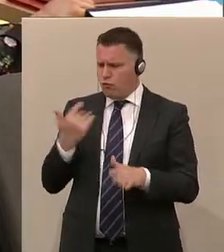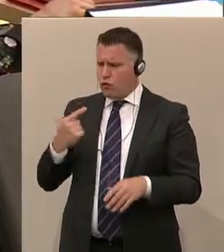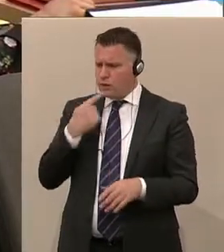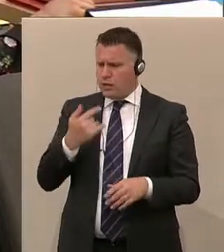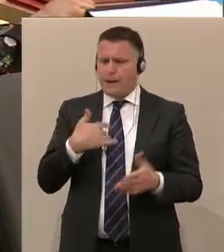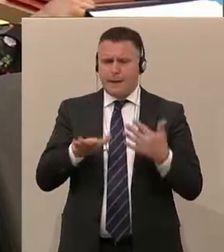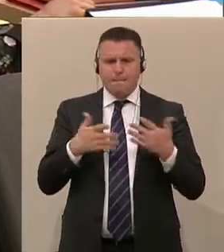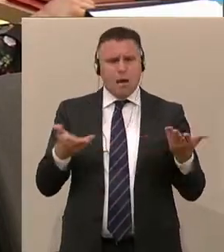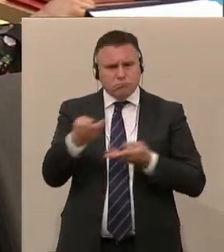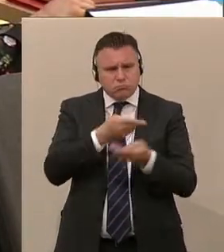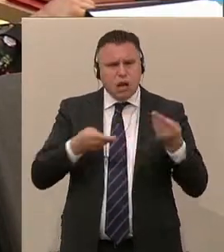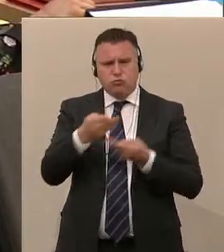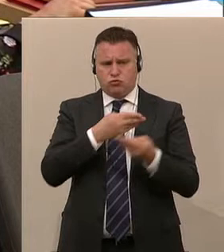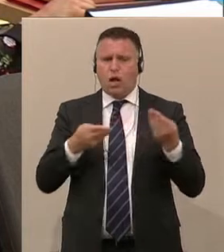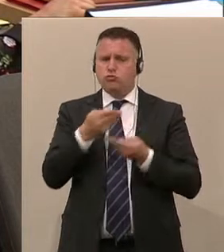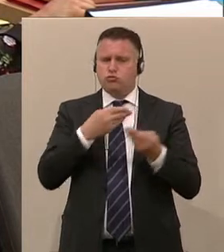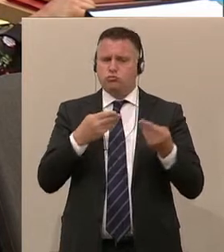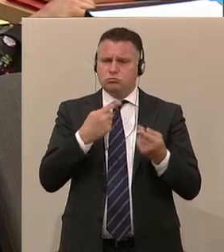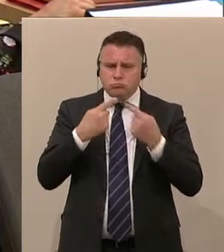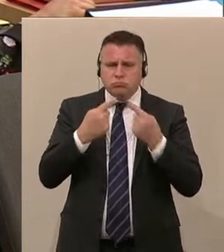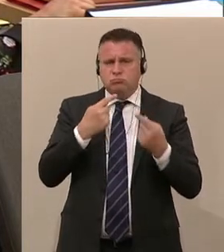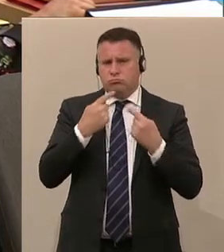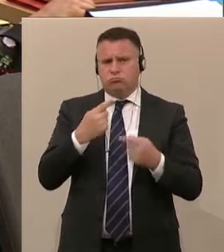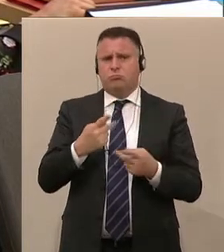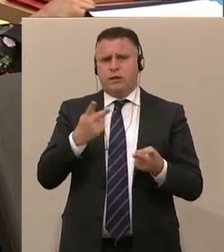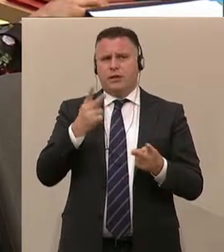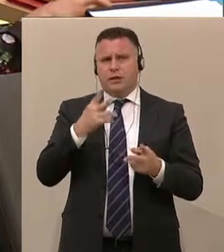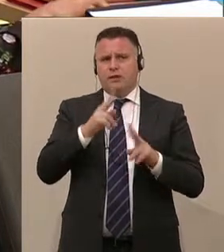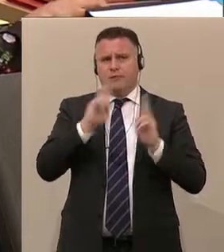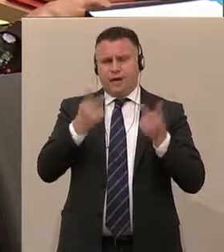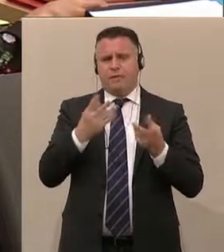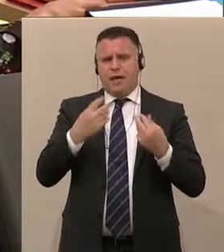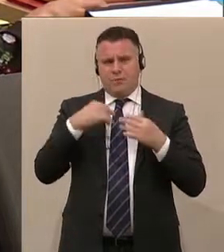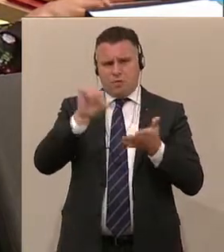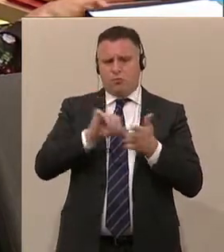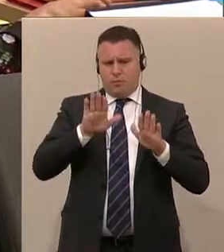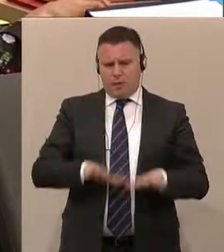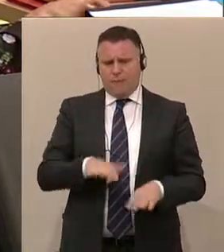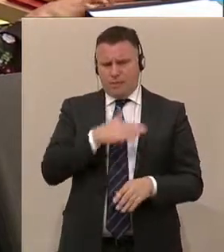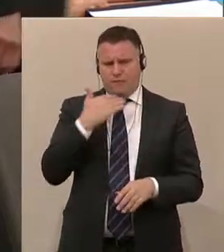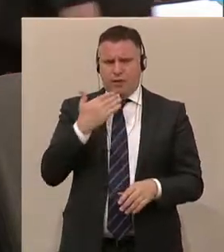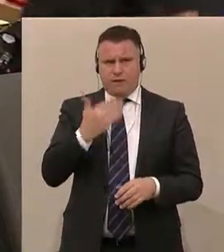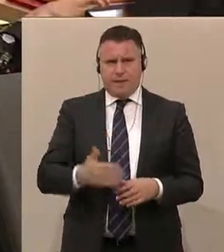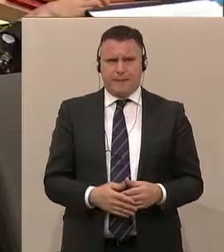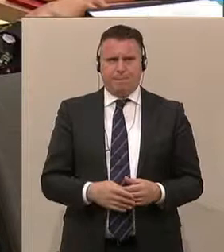des Dialogs Maßnahmen ergreifen, damit das Welterbezentrum erhalten bleibt. Vielen Dank.